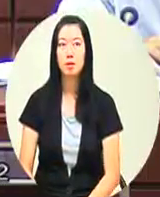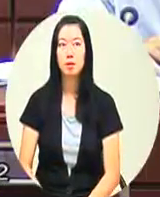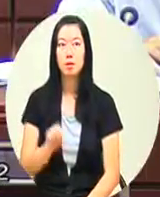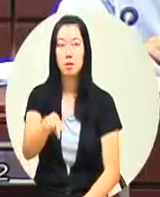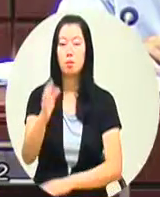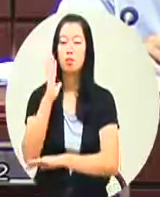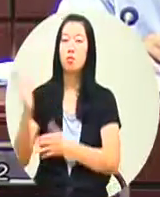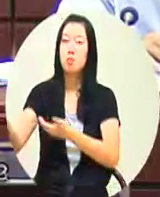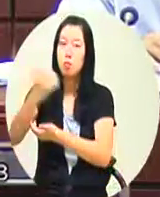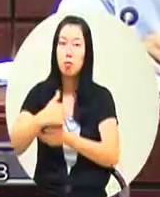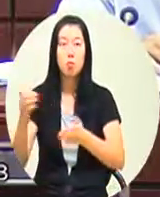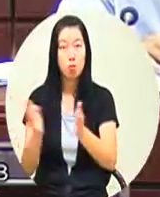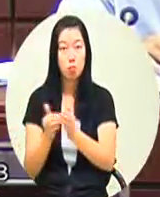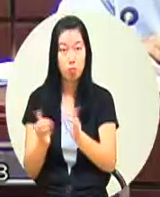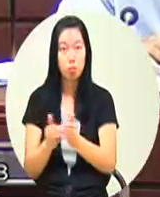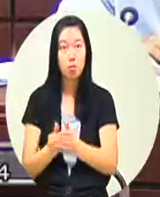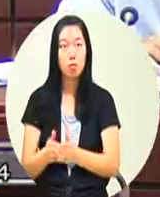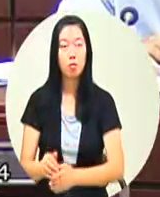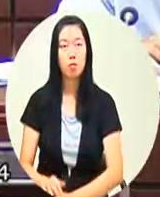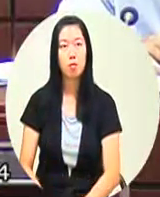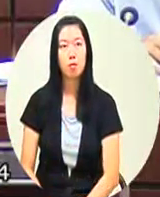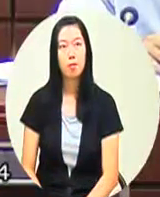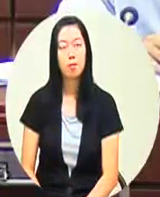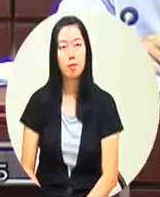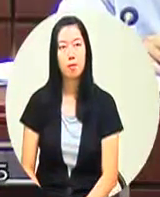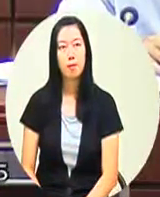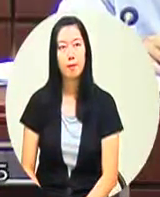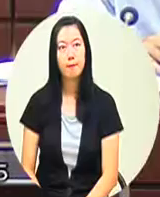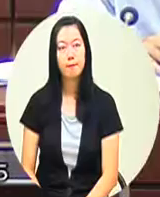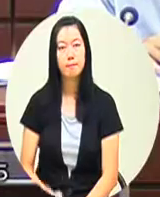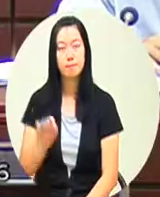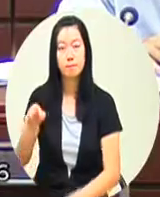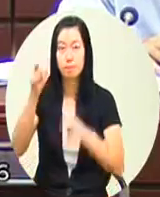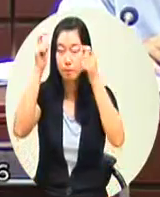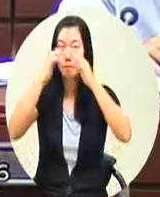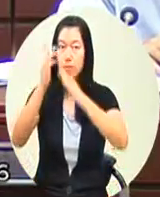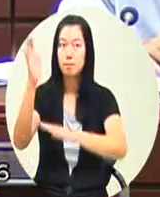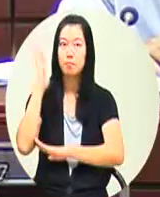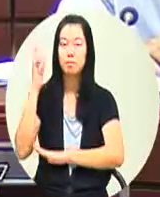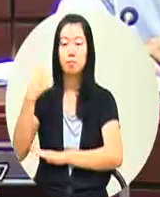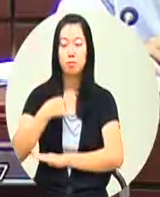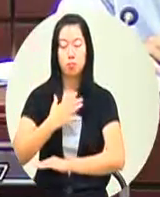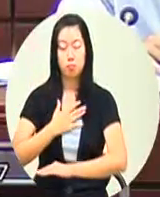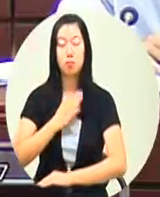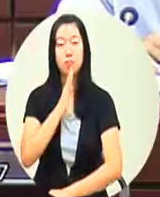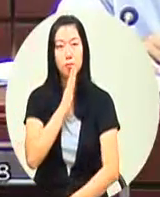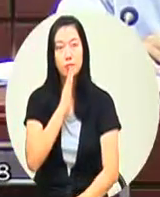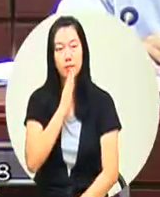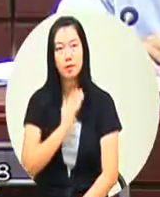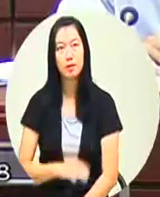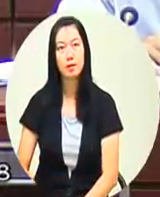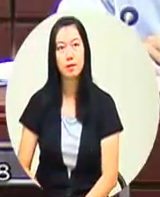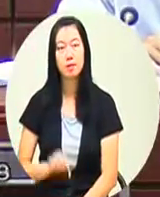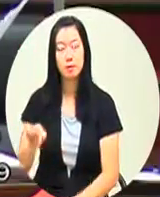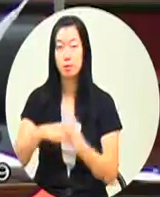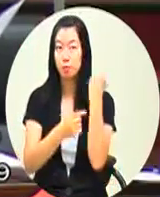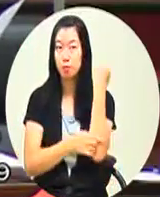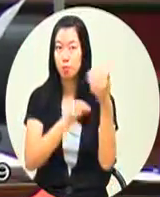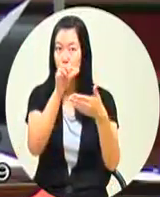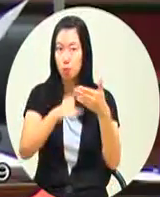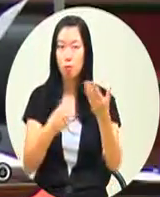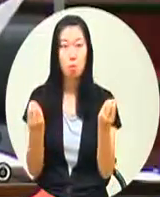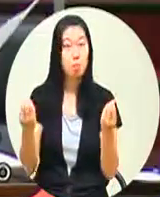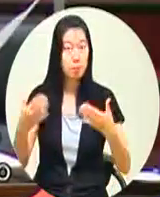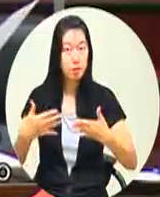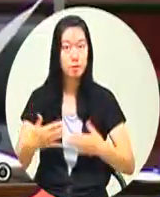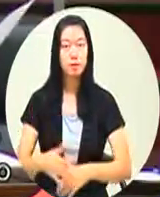完毕的一个土地了，所以说他已经告上市政府了。 知道，嗯， 对啊。 我基本公法律你没有